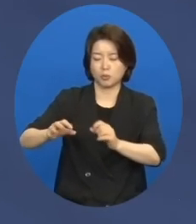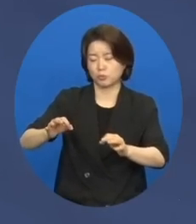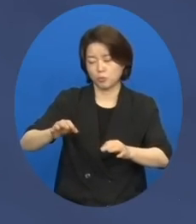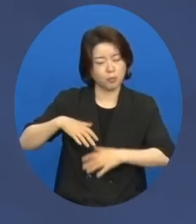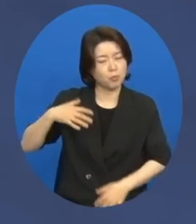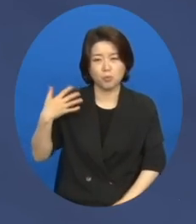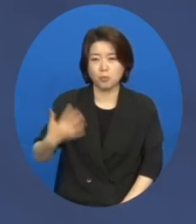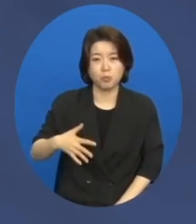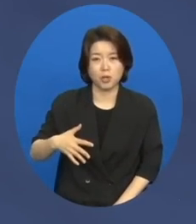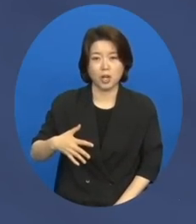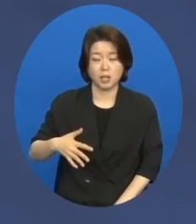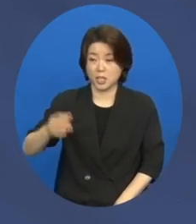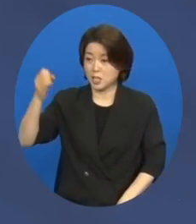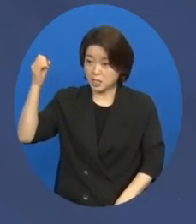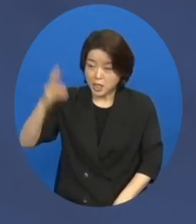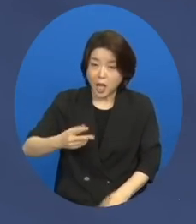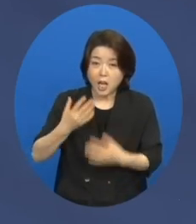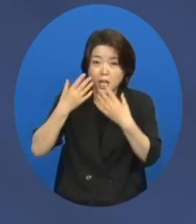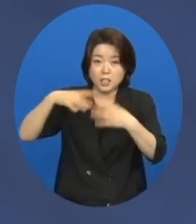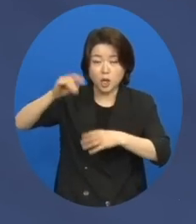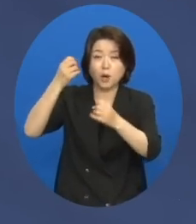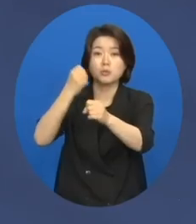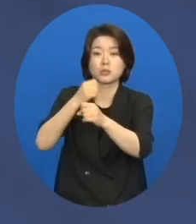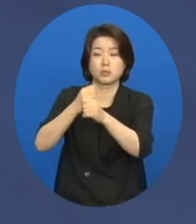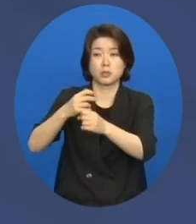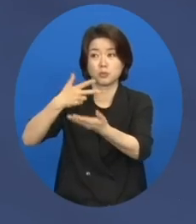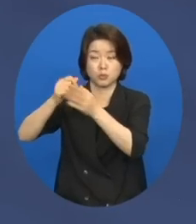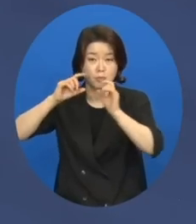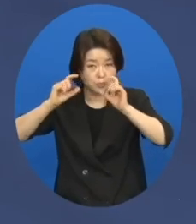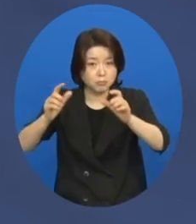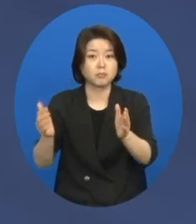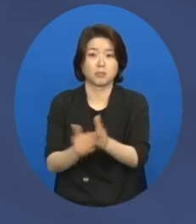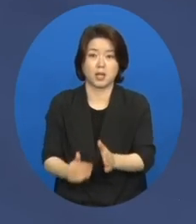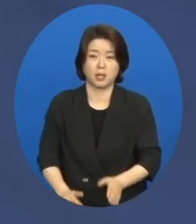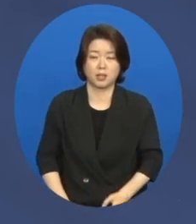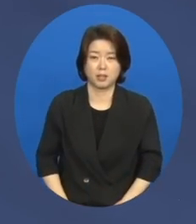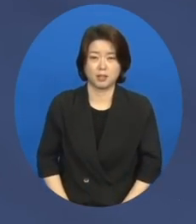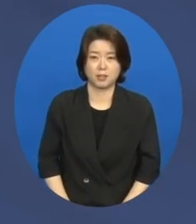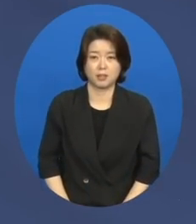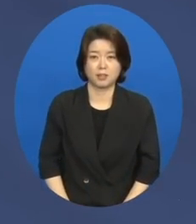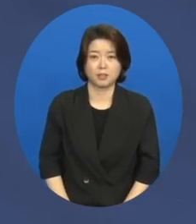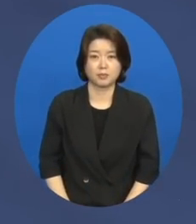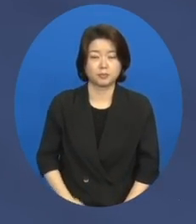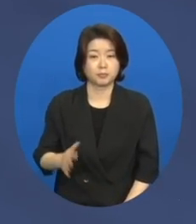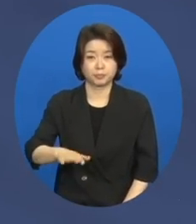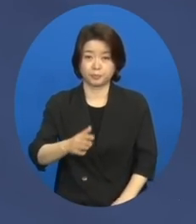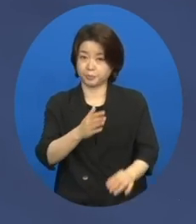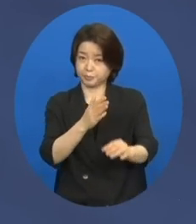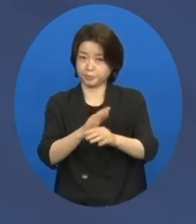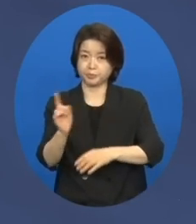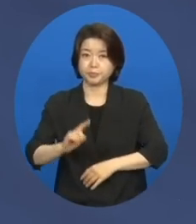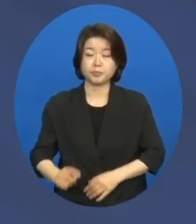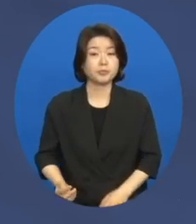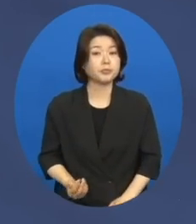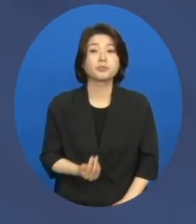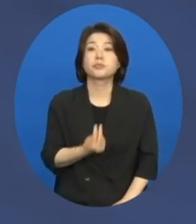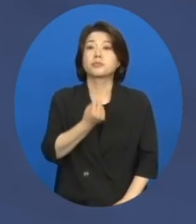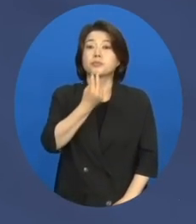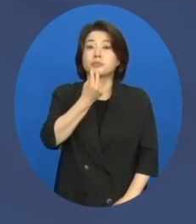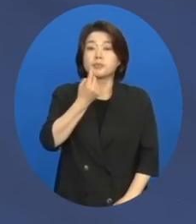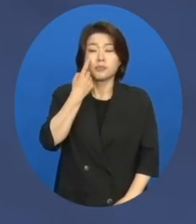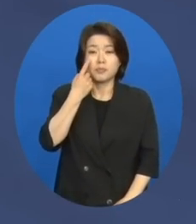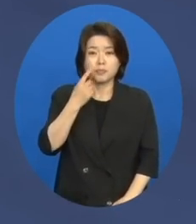놀라운 재창조라고 주님은 선언하고 계십니다. 근데 한번 중간에 숨을 좀